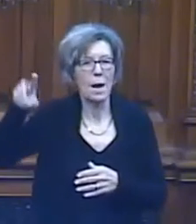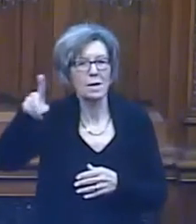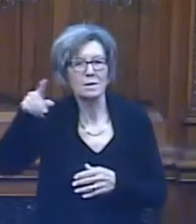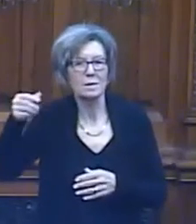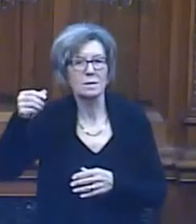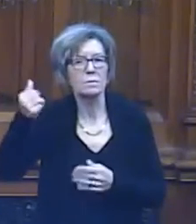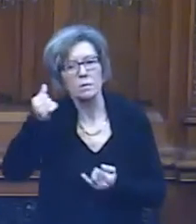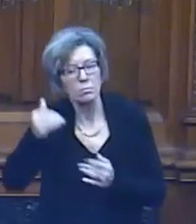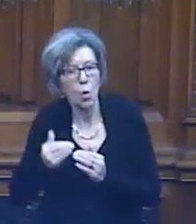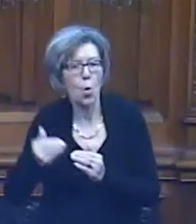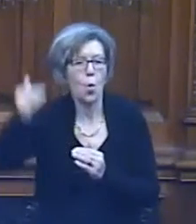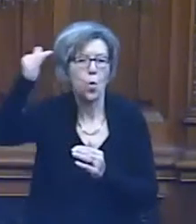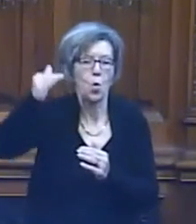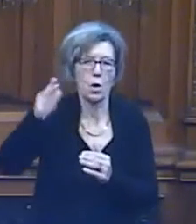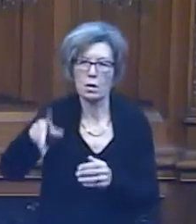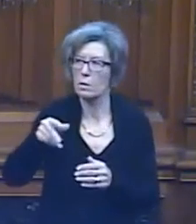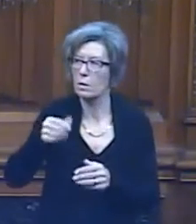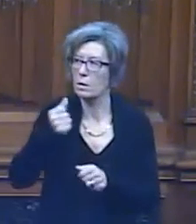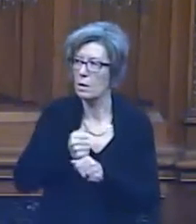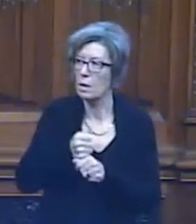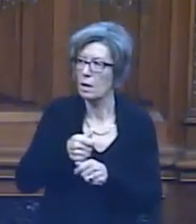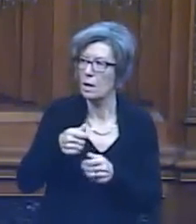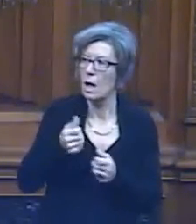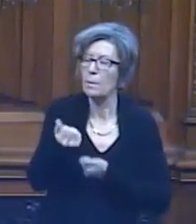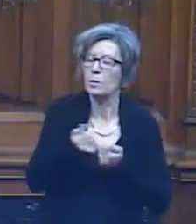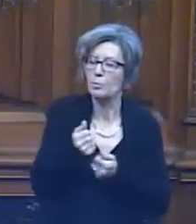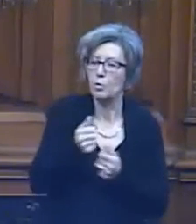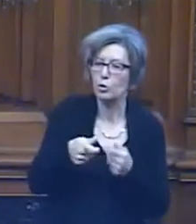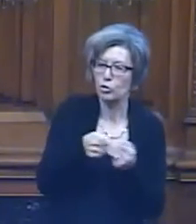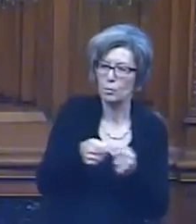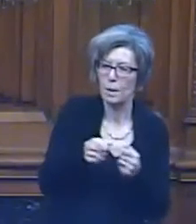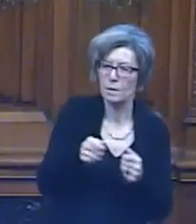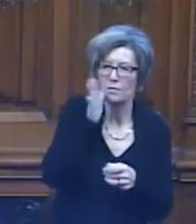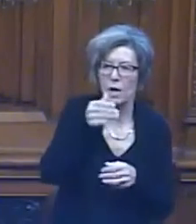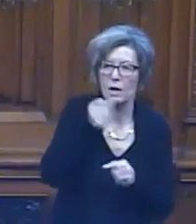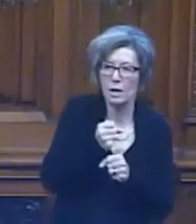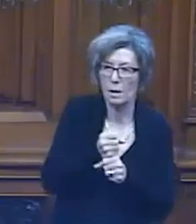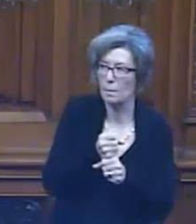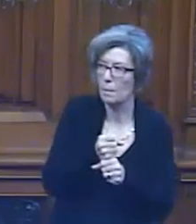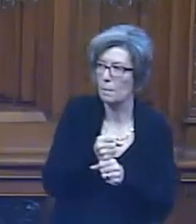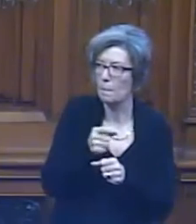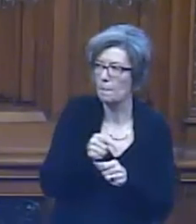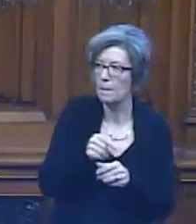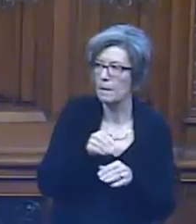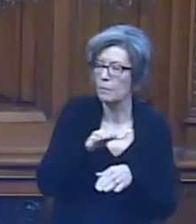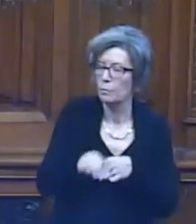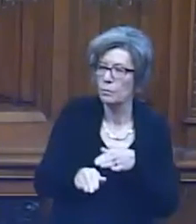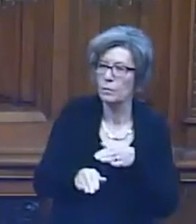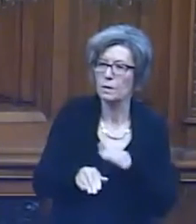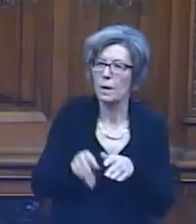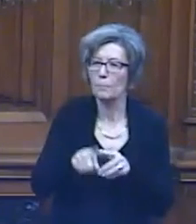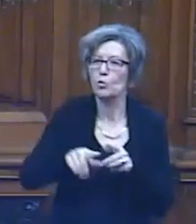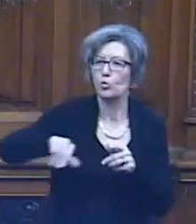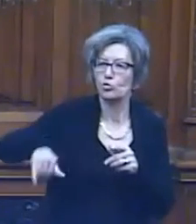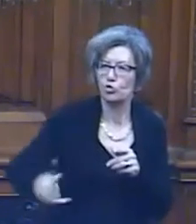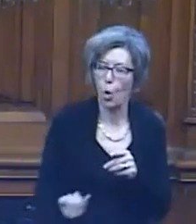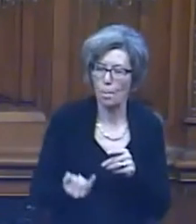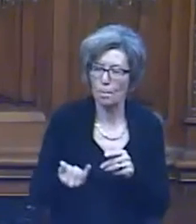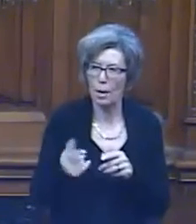erhöht worden. Arbeitspolitische Maßnahmen wurden gesetzt, zum Beispiel Step to the Job, eine